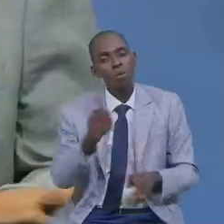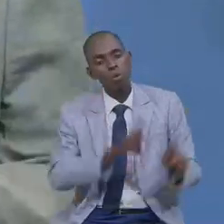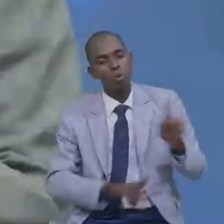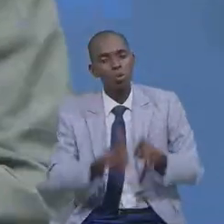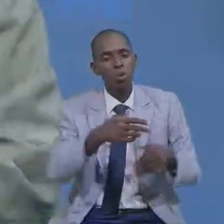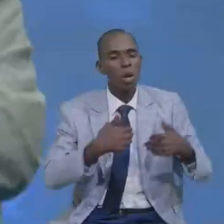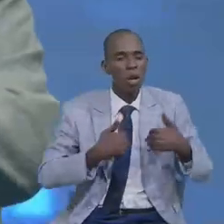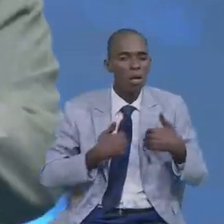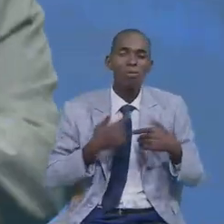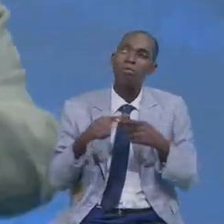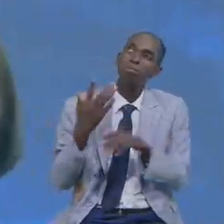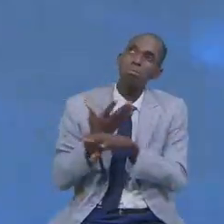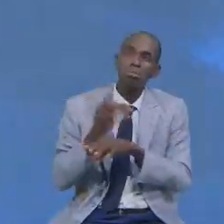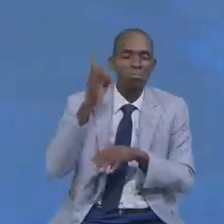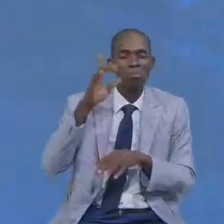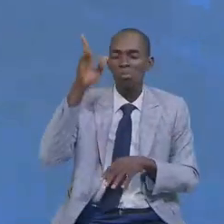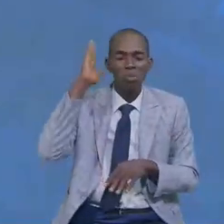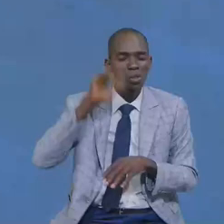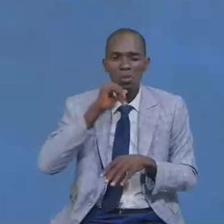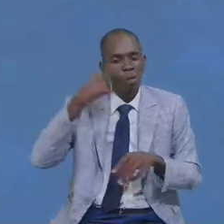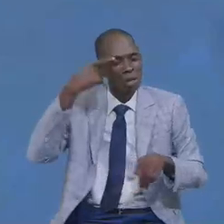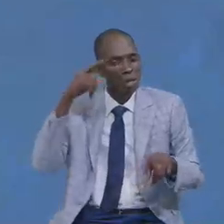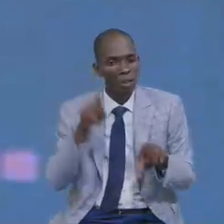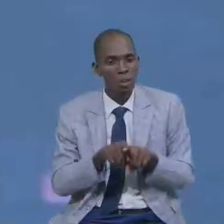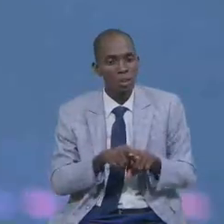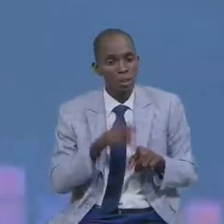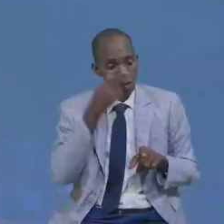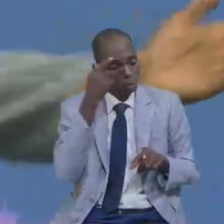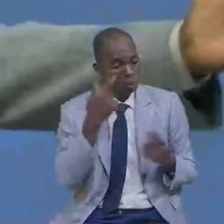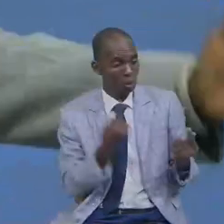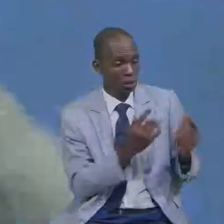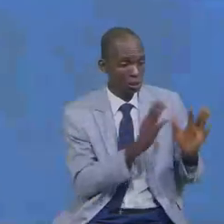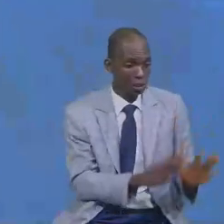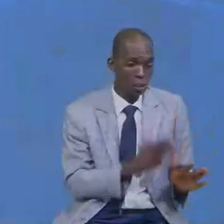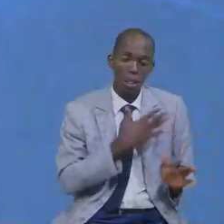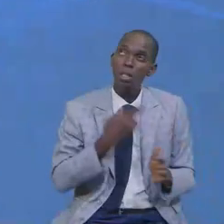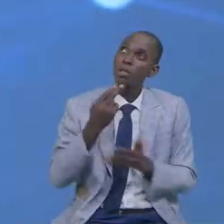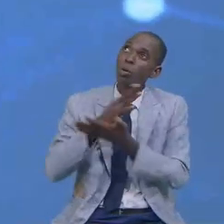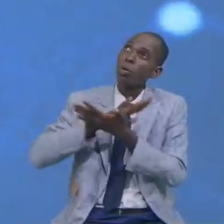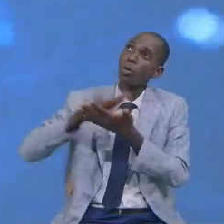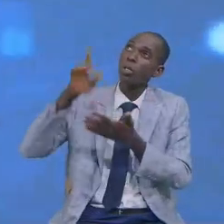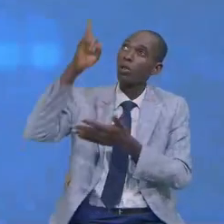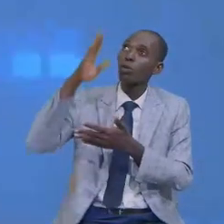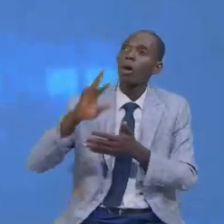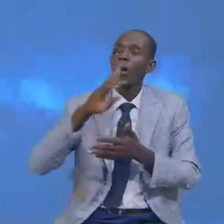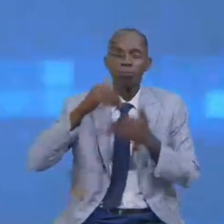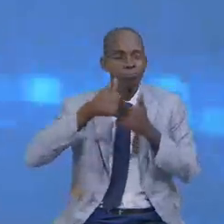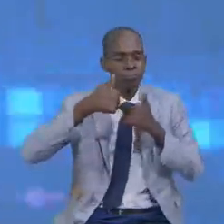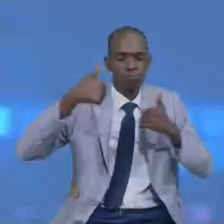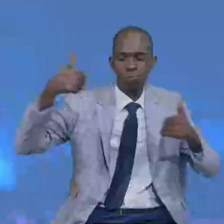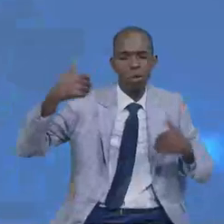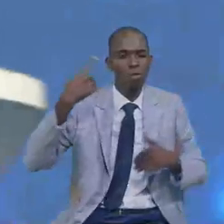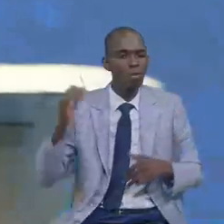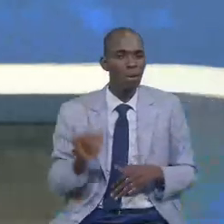peut changer sa décision. Le pécheur et le Dieu saint sont séparés pour toujours.